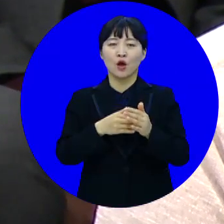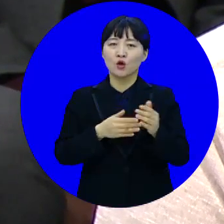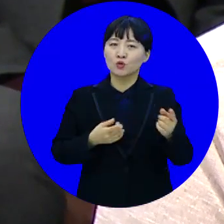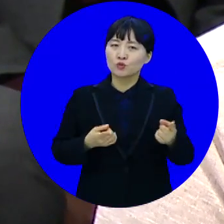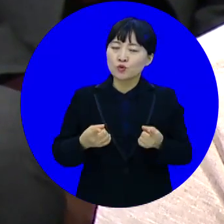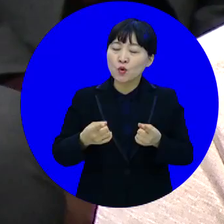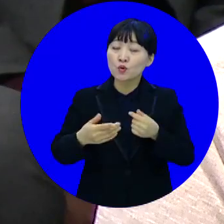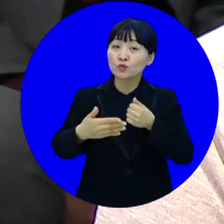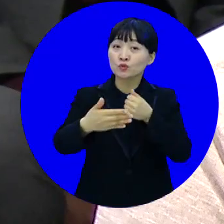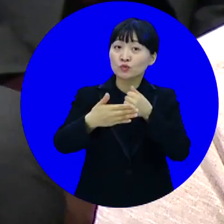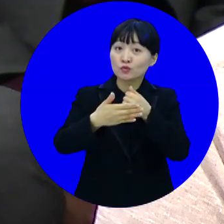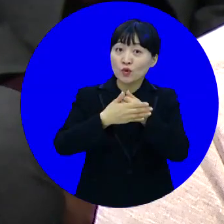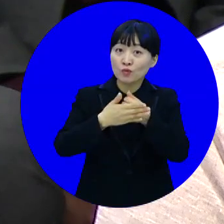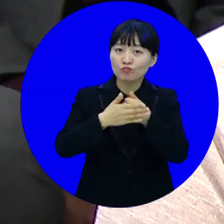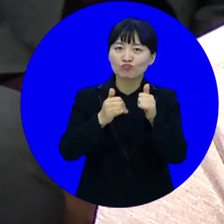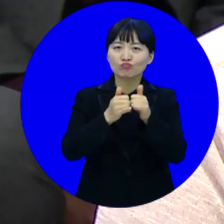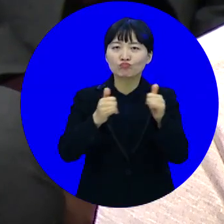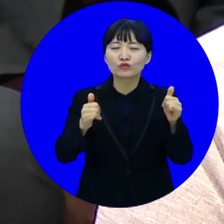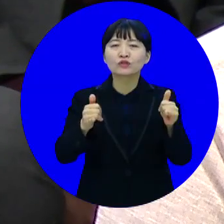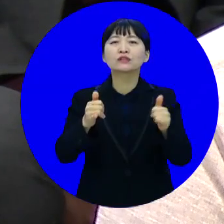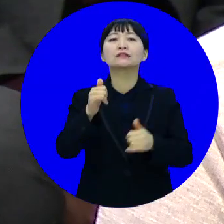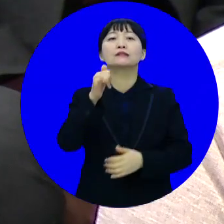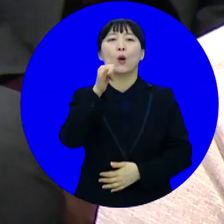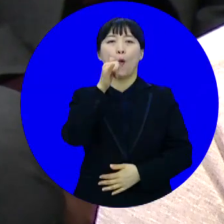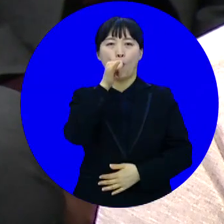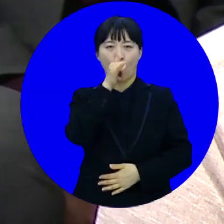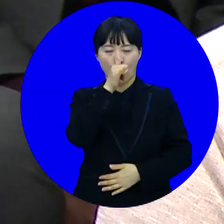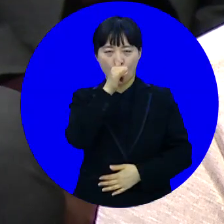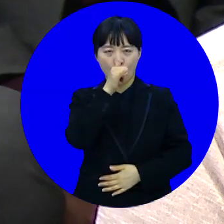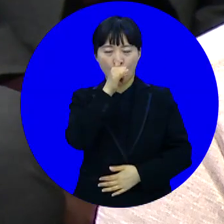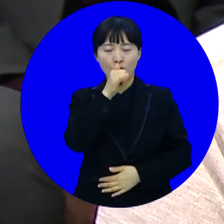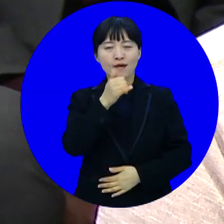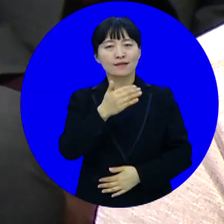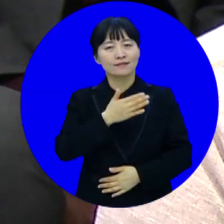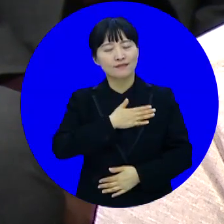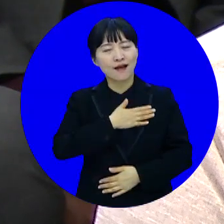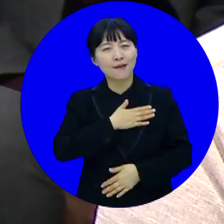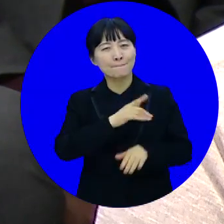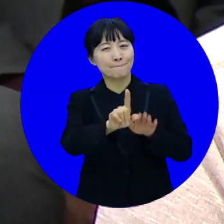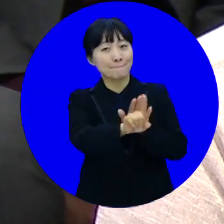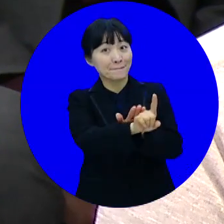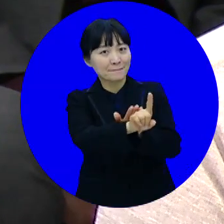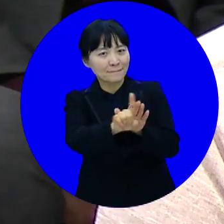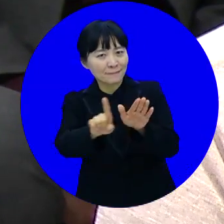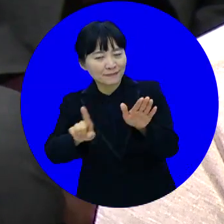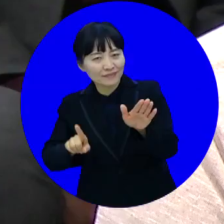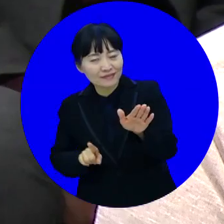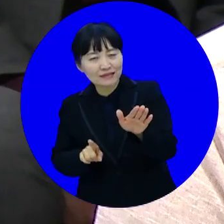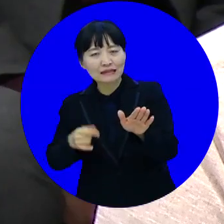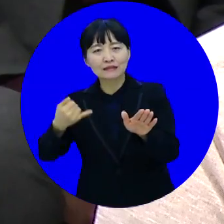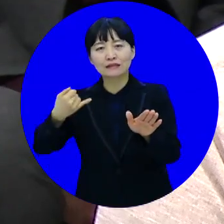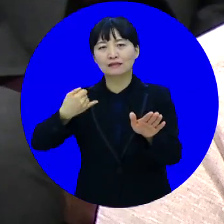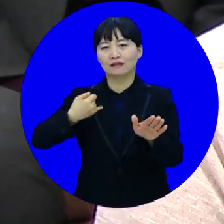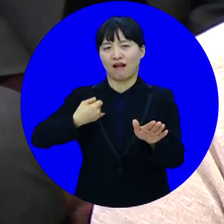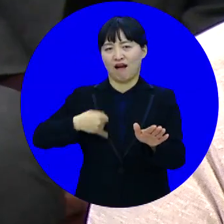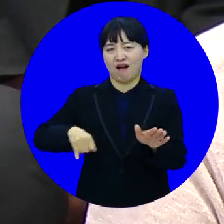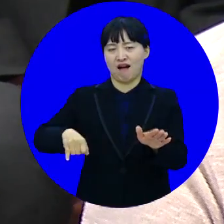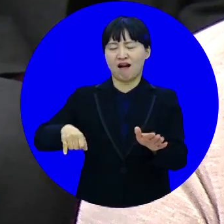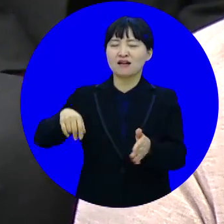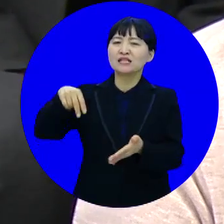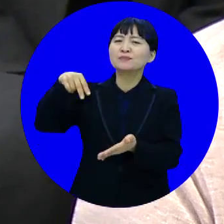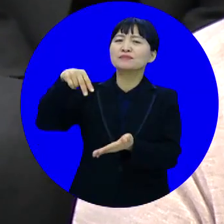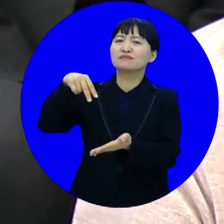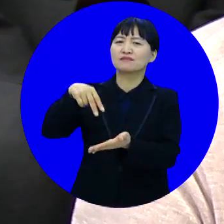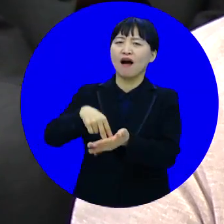역시도 한 발짝 좀 뒤로 물러나서 보니까 좀 제 기분에서 벗어나서 예린이 입장에서 좀 본다고 해야